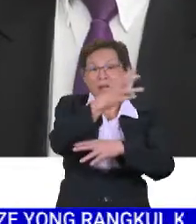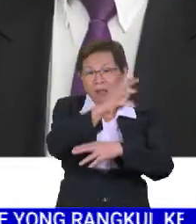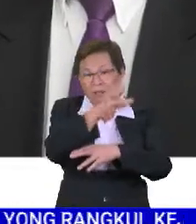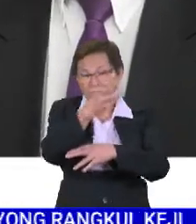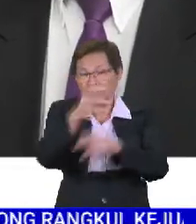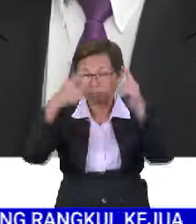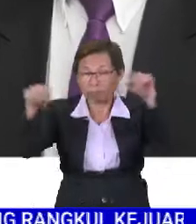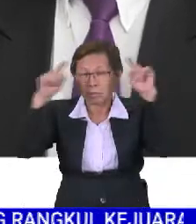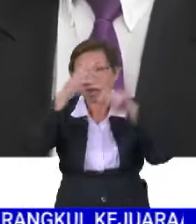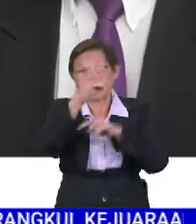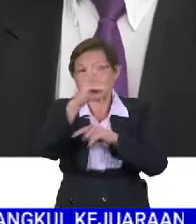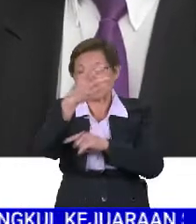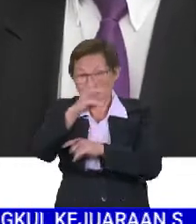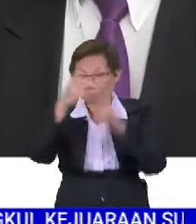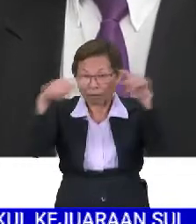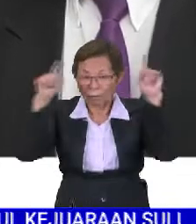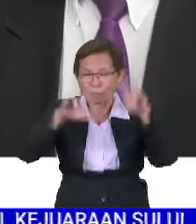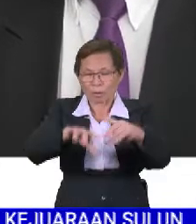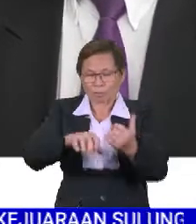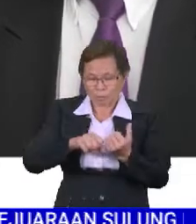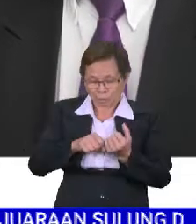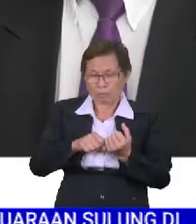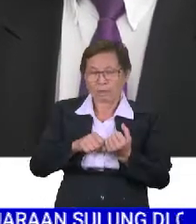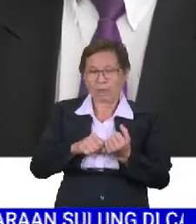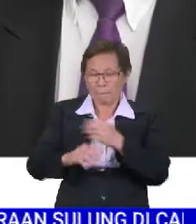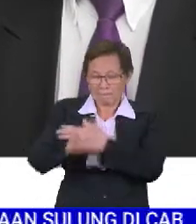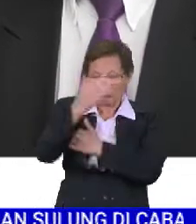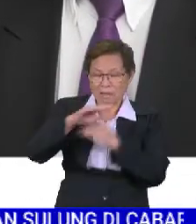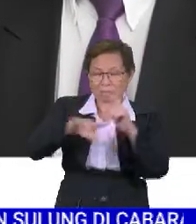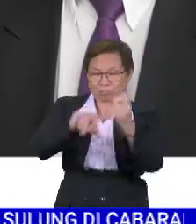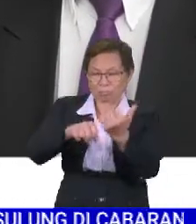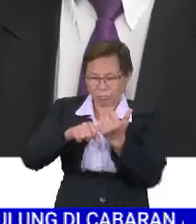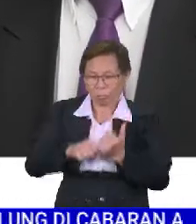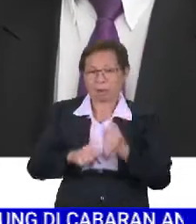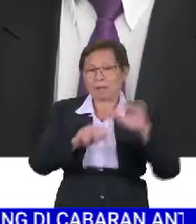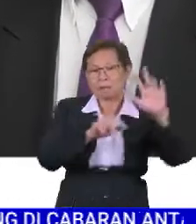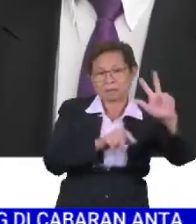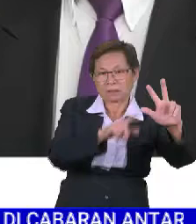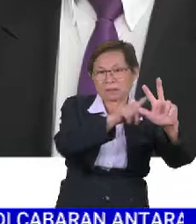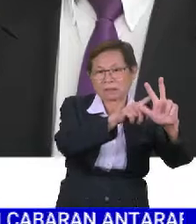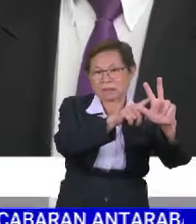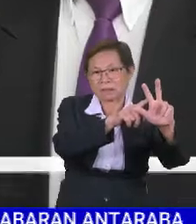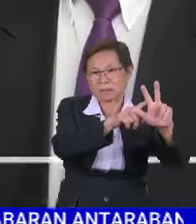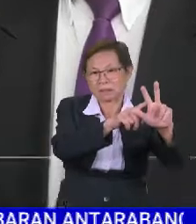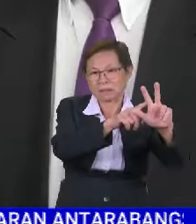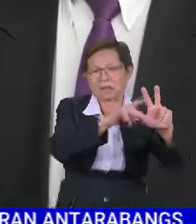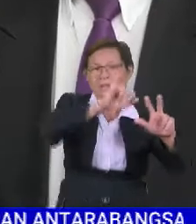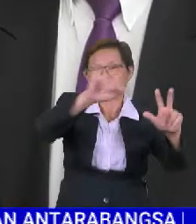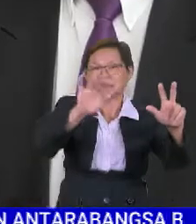yang menerima sijil pada pagi ini, 7 orangnya adalah daripada